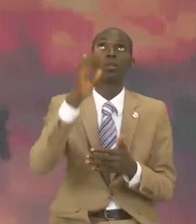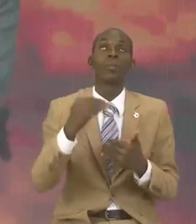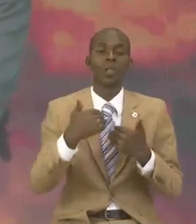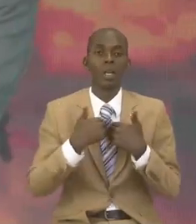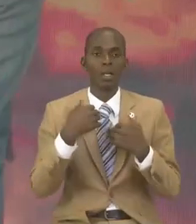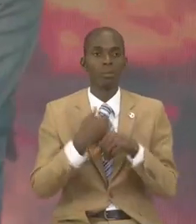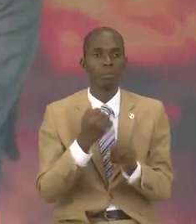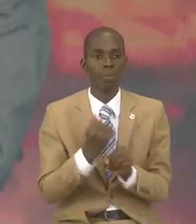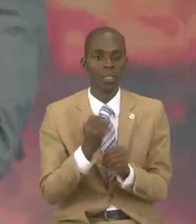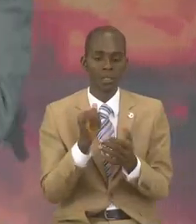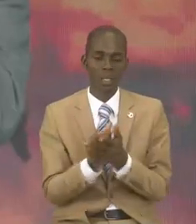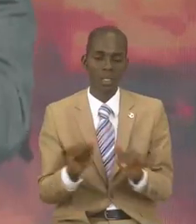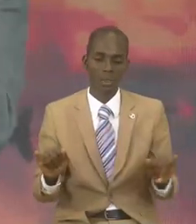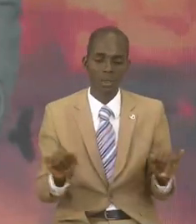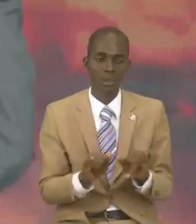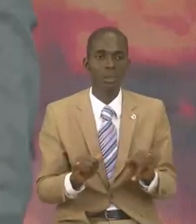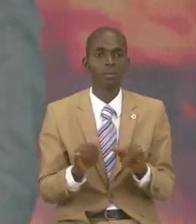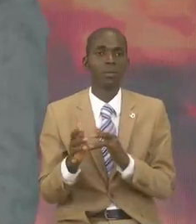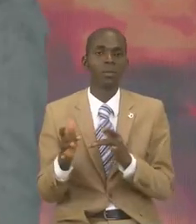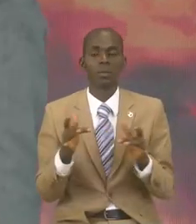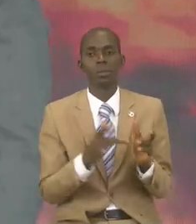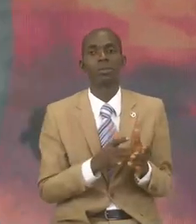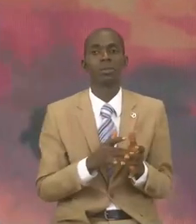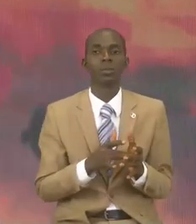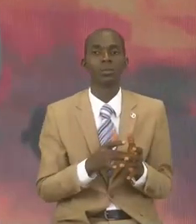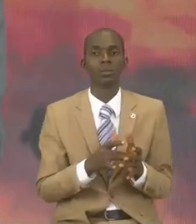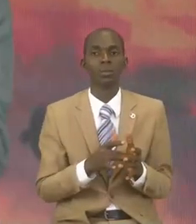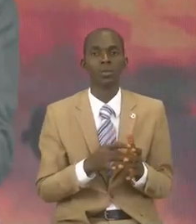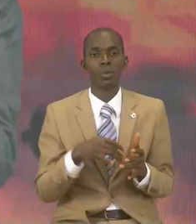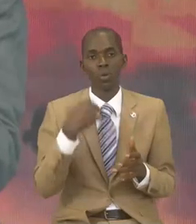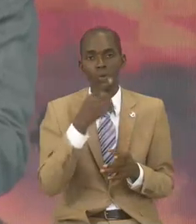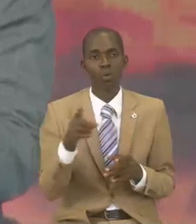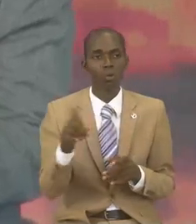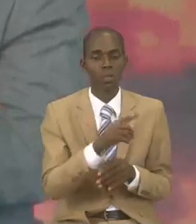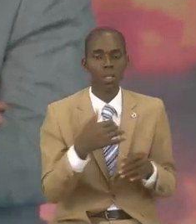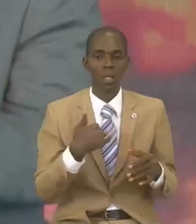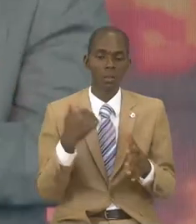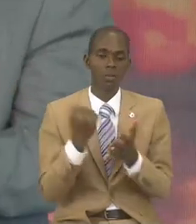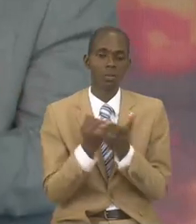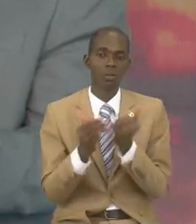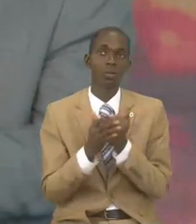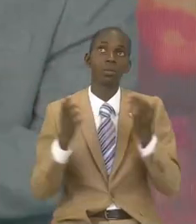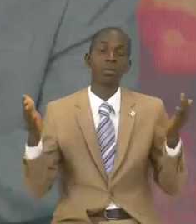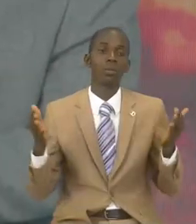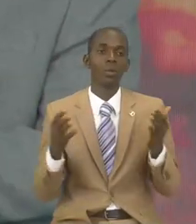Seigneur et Christ, ce Jésus que vous avez crucifié.